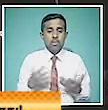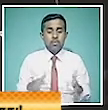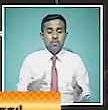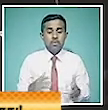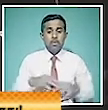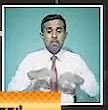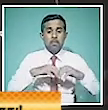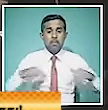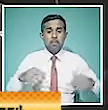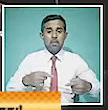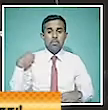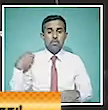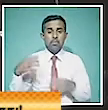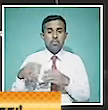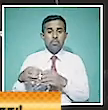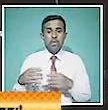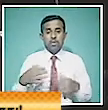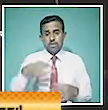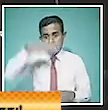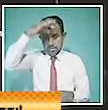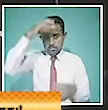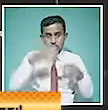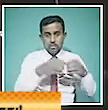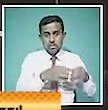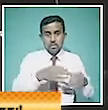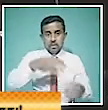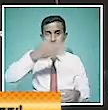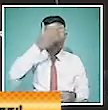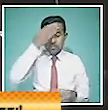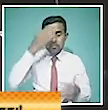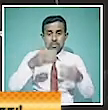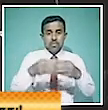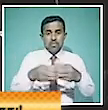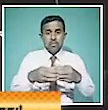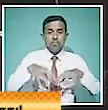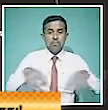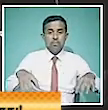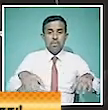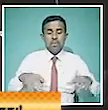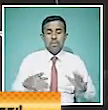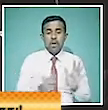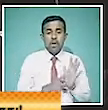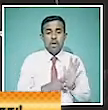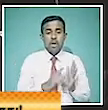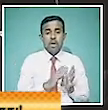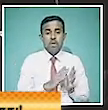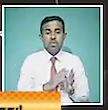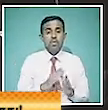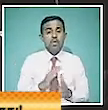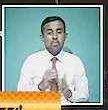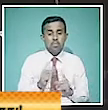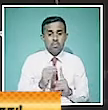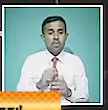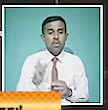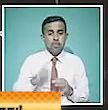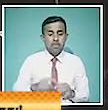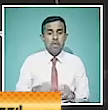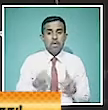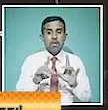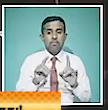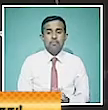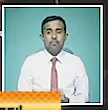சபையாகவும் சிங்கள சபையாகவும் மாறியது. அதுதான் லவுகலையிலும் பொத்திவிலும் இன்றிருக்கின்ற காணி பிரச்சனை. அதே பிரச்சனை தான் இன்று அக்கரைப்பட்டில்